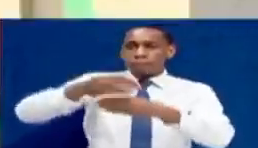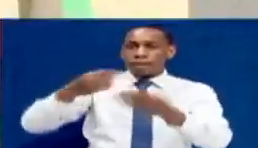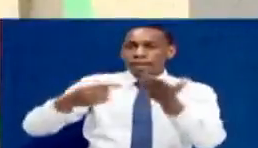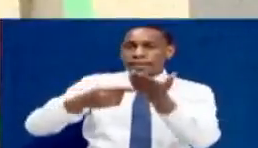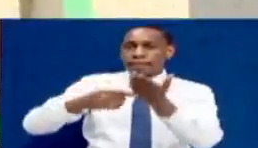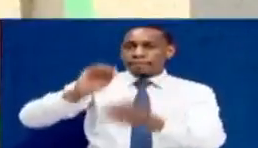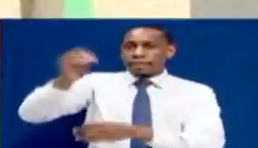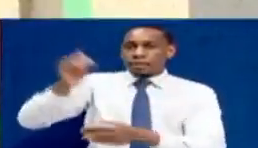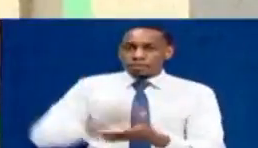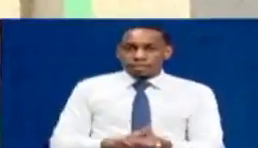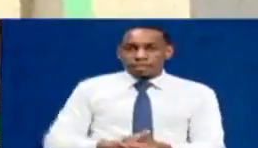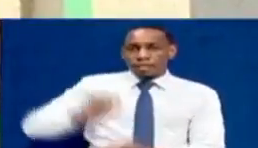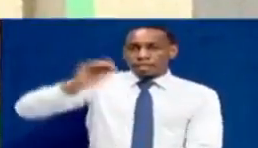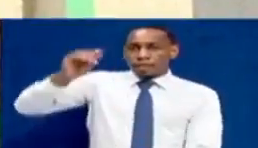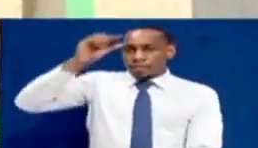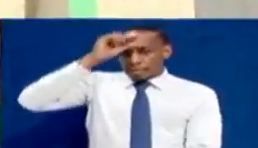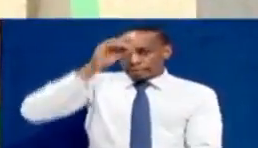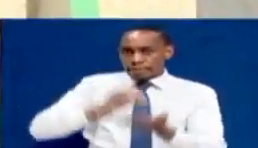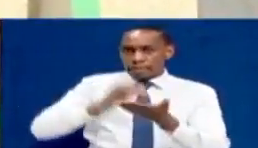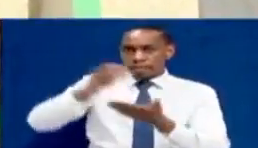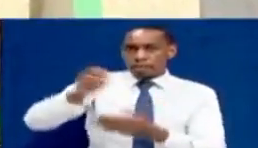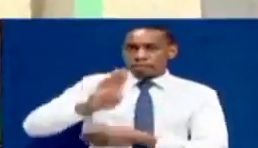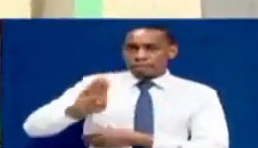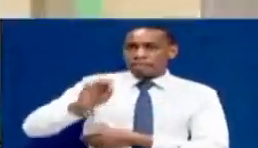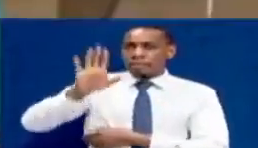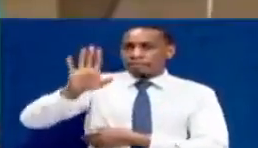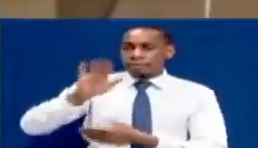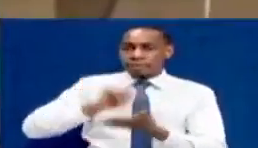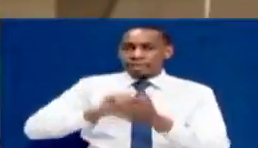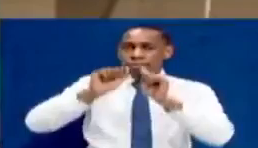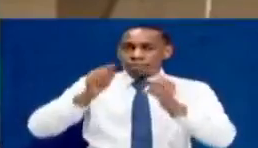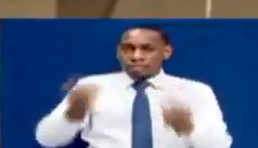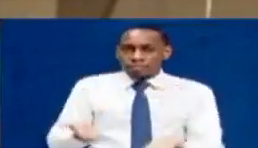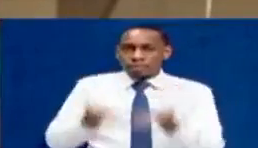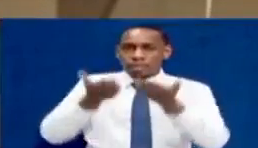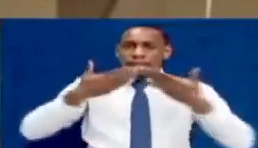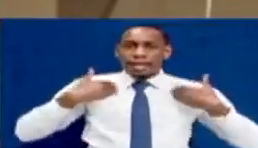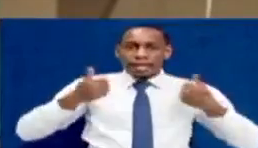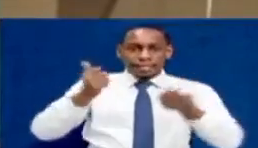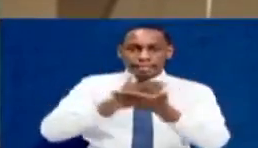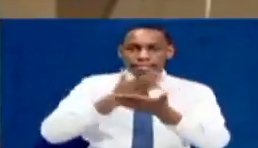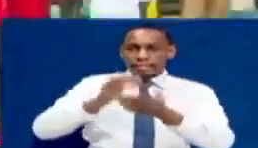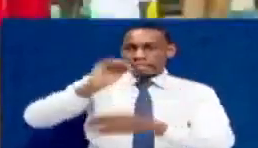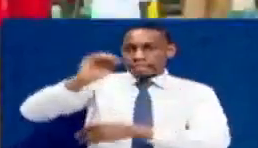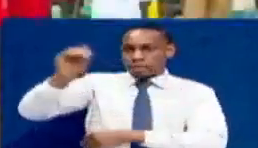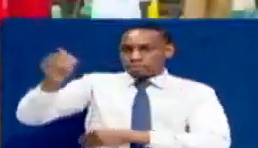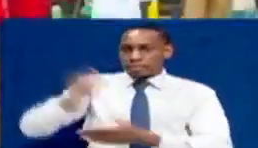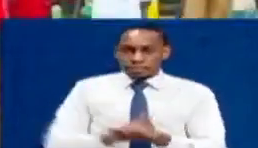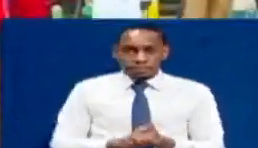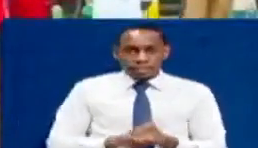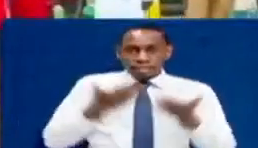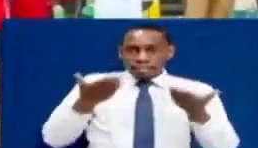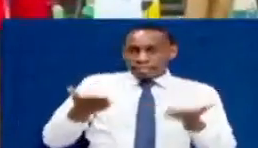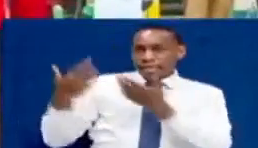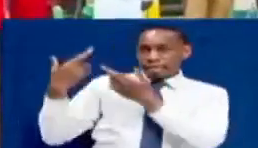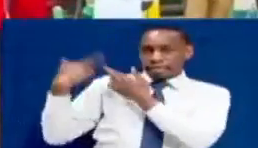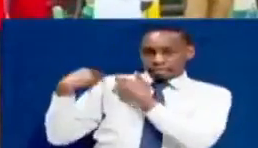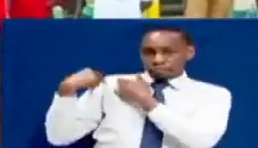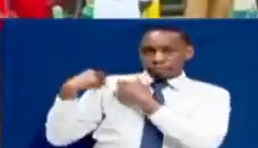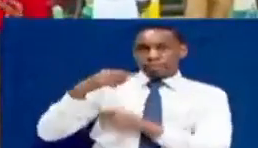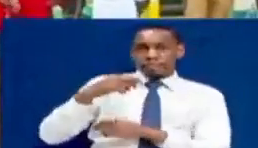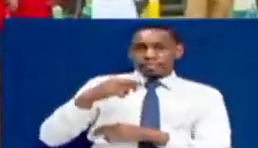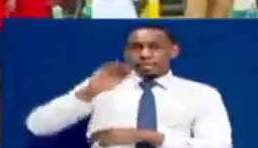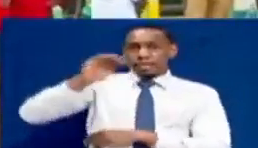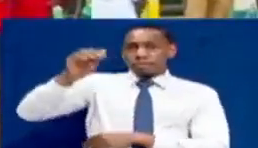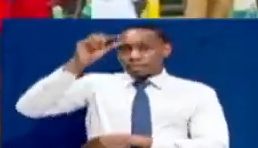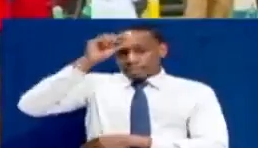County. Serikali za kaunti zilitengewa shilingi bilioni 5 ili kuimarisha sekta ya afya katika kaunti zao. Kwa sasa mzigo umesalia kwa